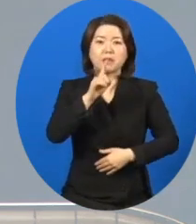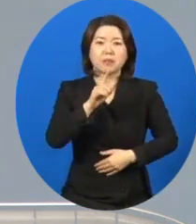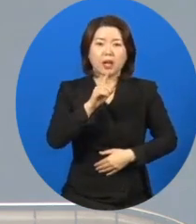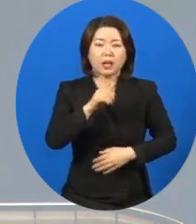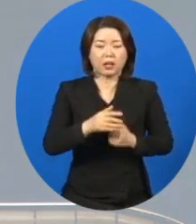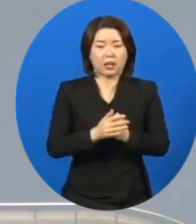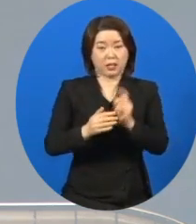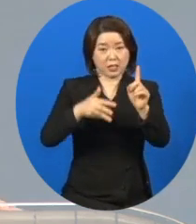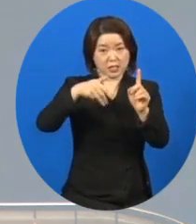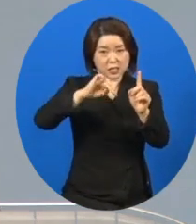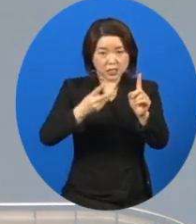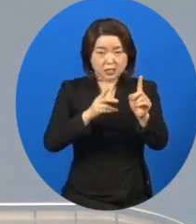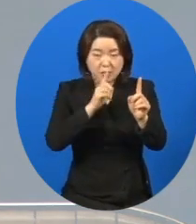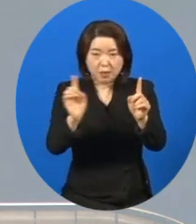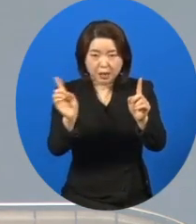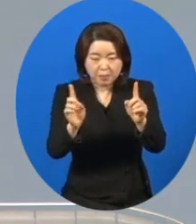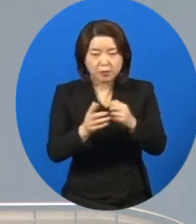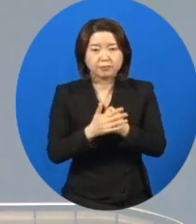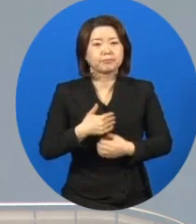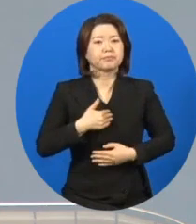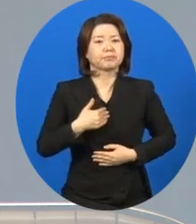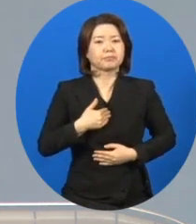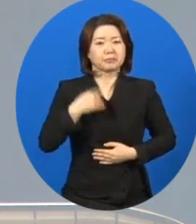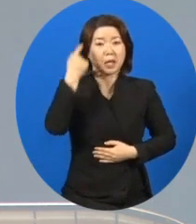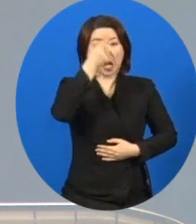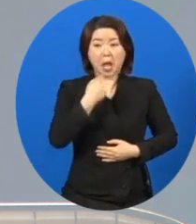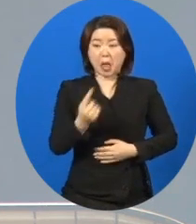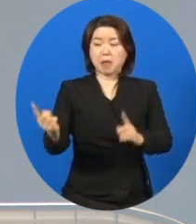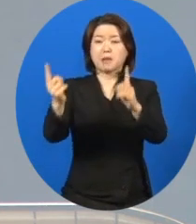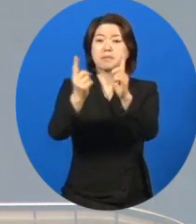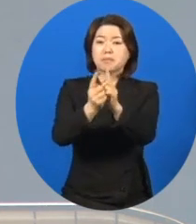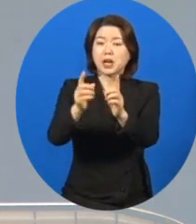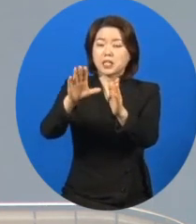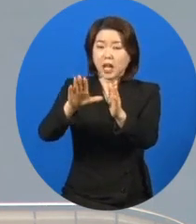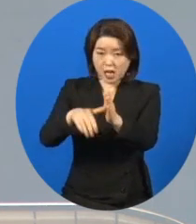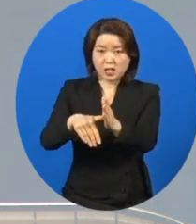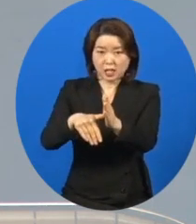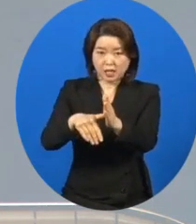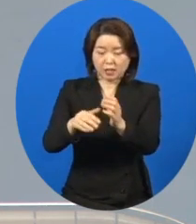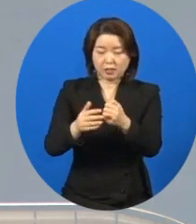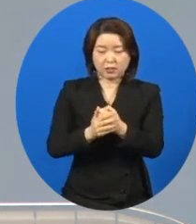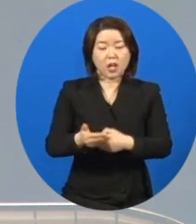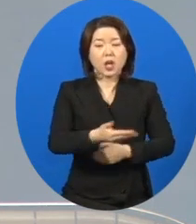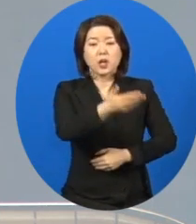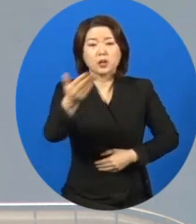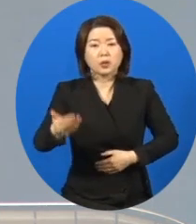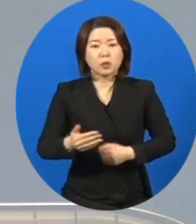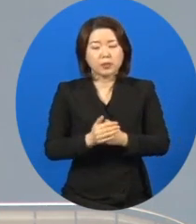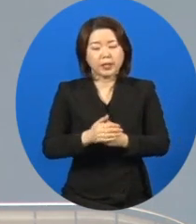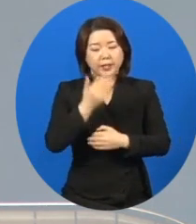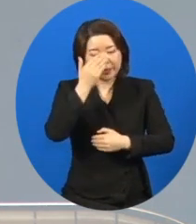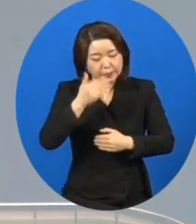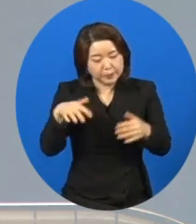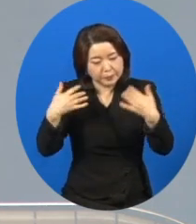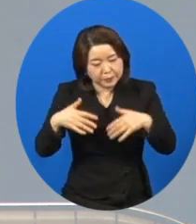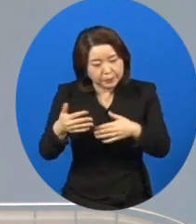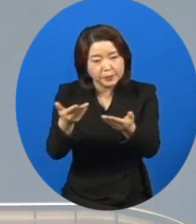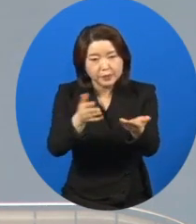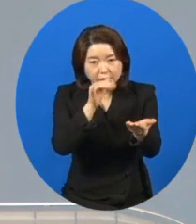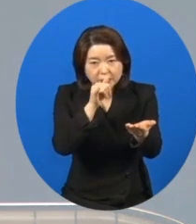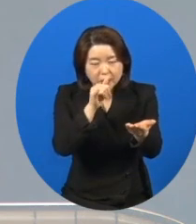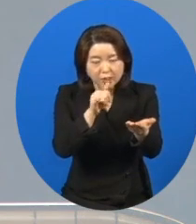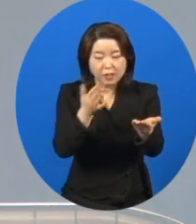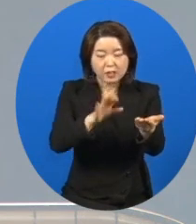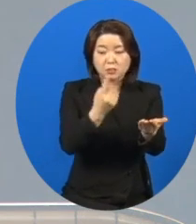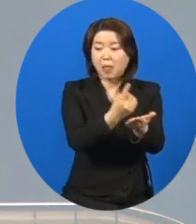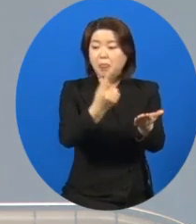1절에 보면 이렇게 말씀합니다. 내가 얼굴을 마주 대하고 있을 때에는 여러분에게 유순하나 떠나